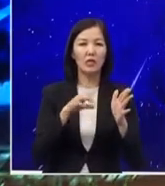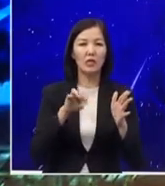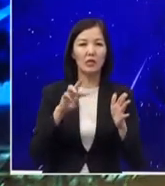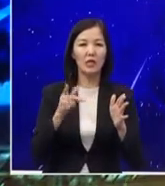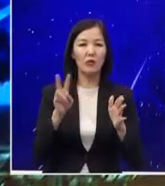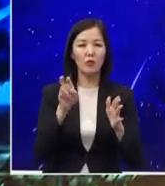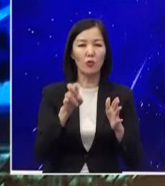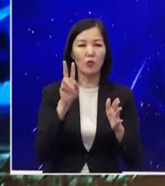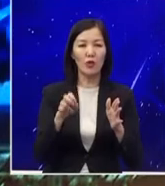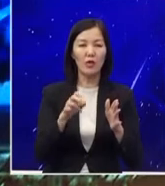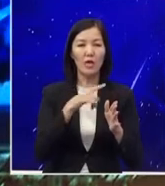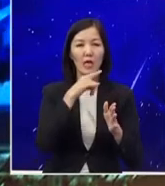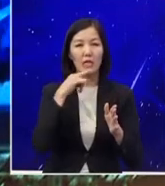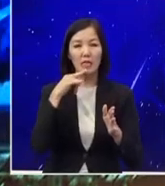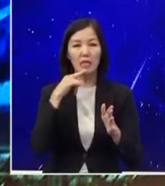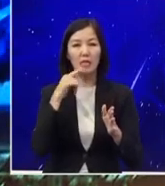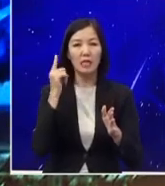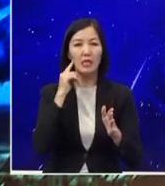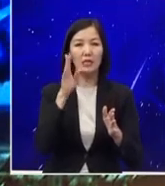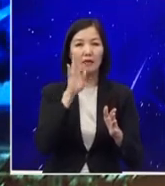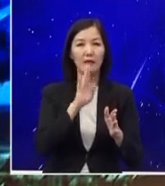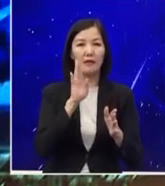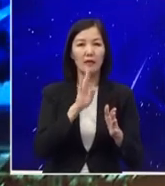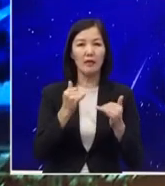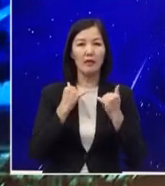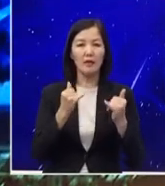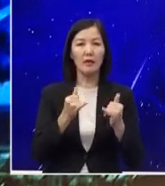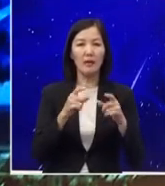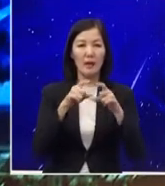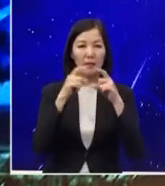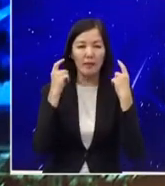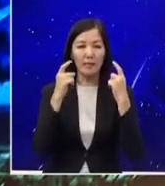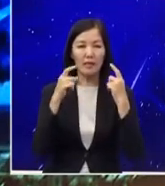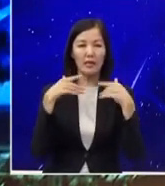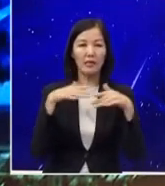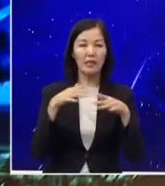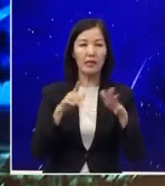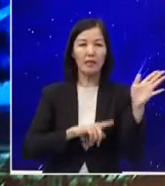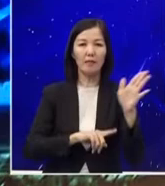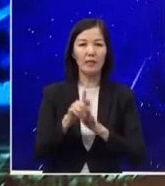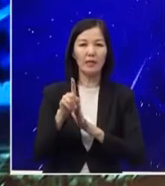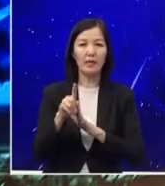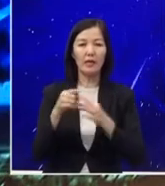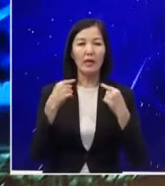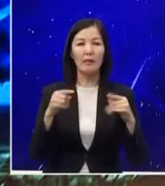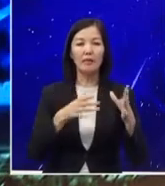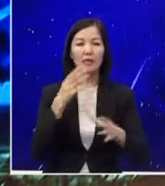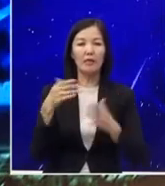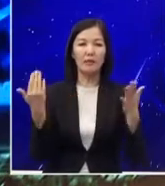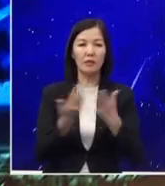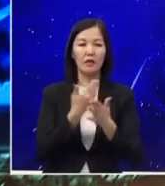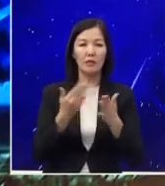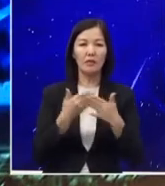долларға жетпек. Ал Ресейде есту қабілеті нашар адамдарға арналған арнайы маскалар тігіле бастады. Осы және өзге де әлем жаңалықтары